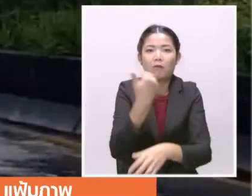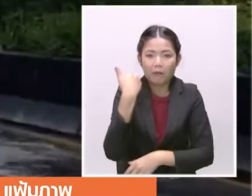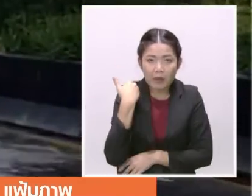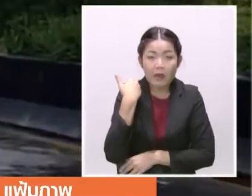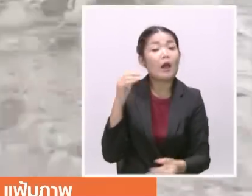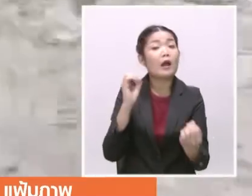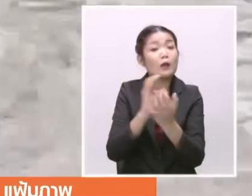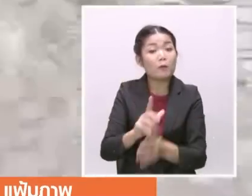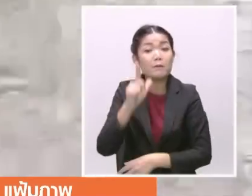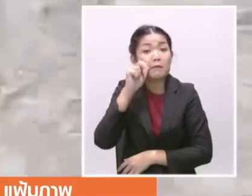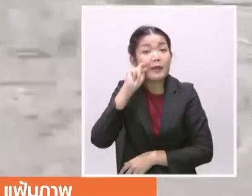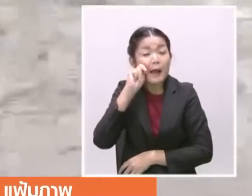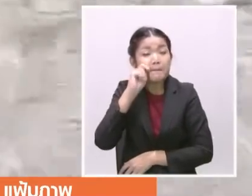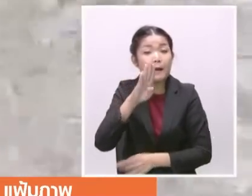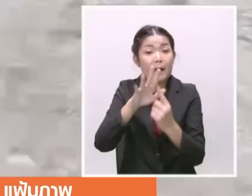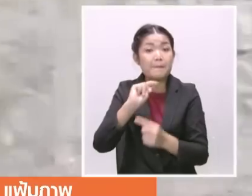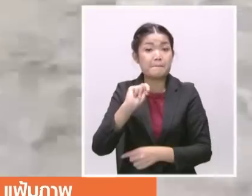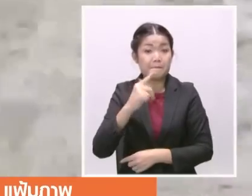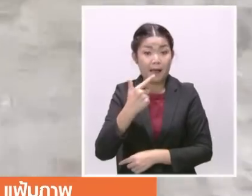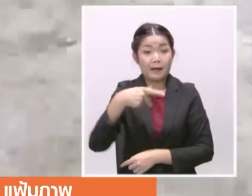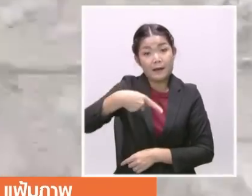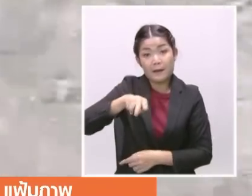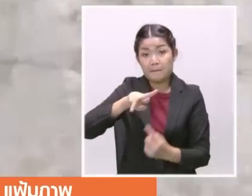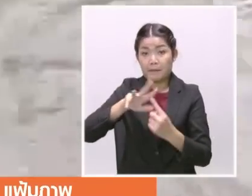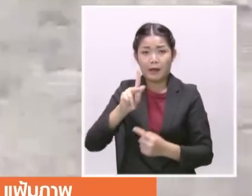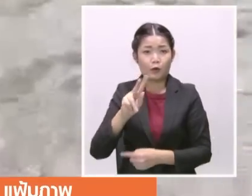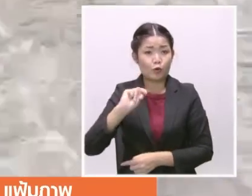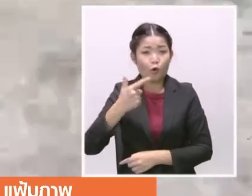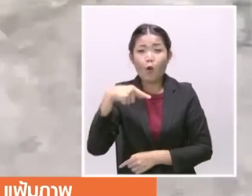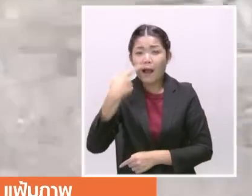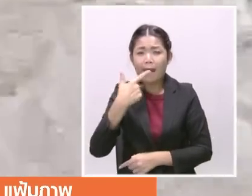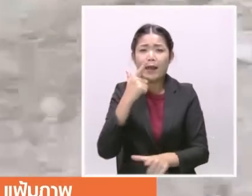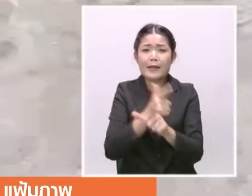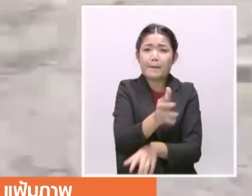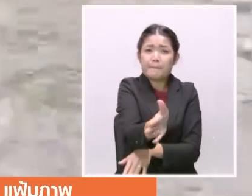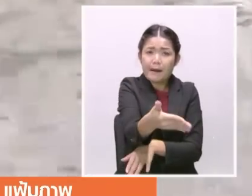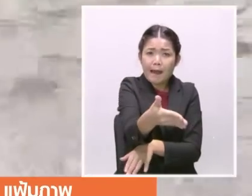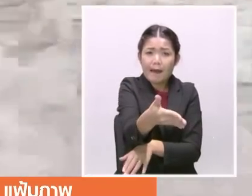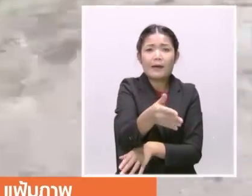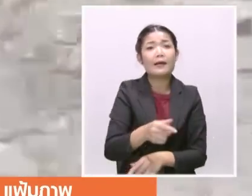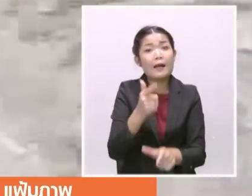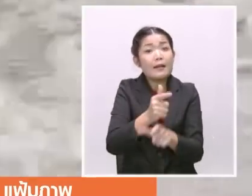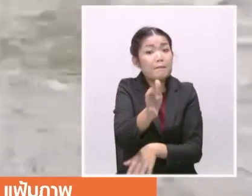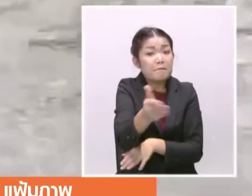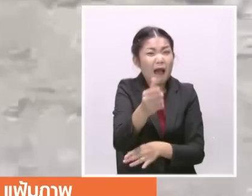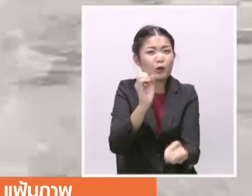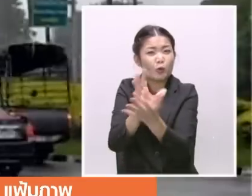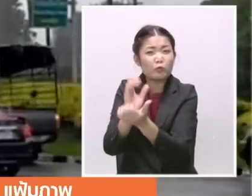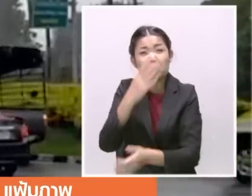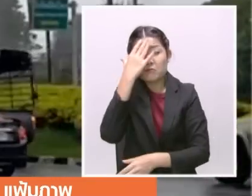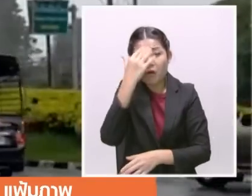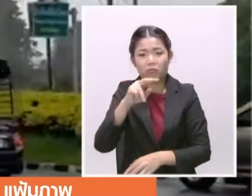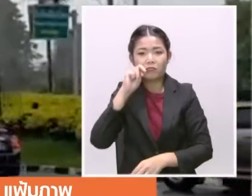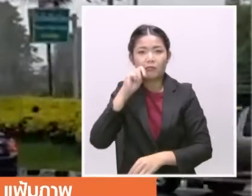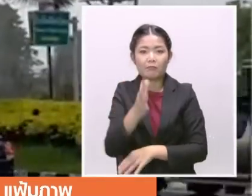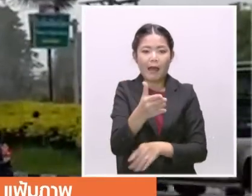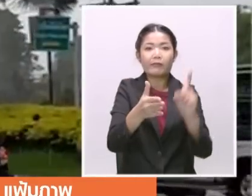ผู้ในเรื่องของพี่น้ที่เรีงประกะพง หอสัดน้ำตามกระชัดพอน้เท่